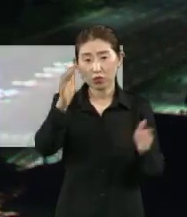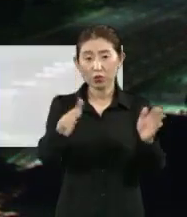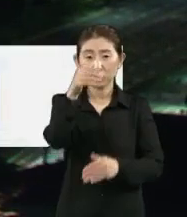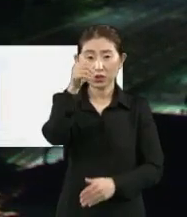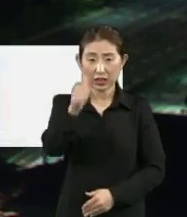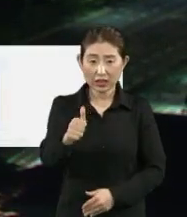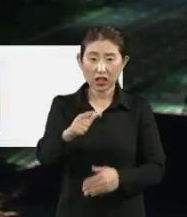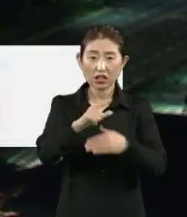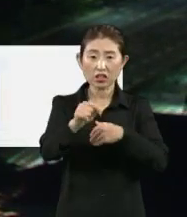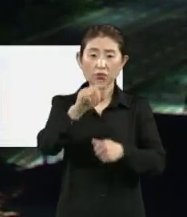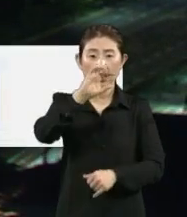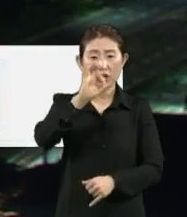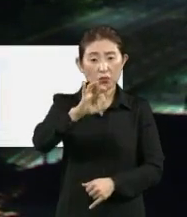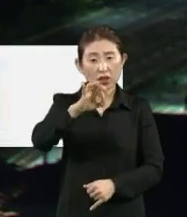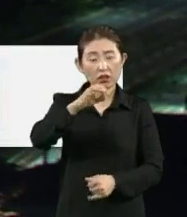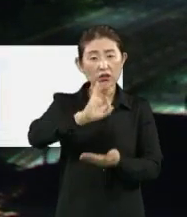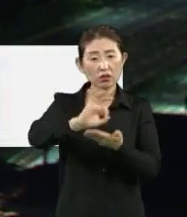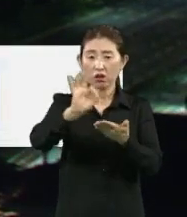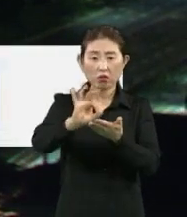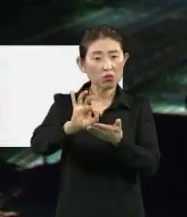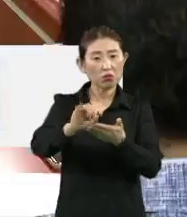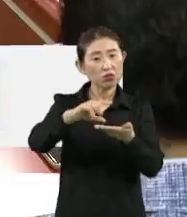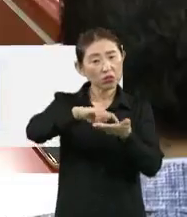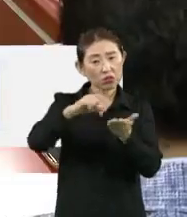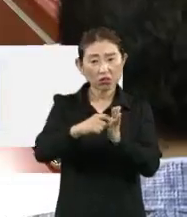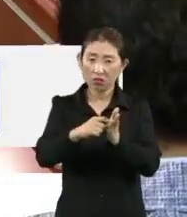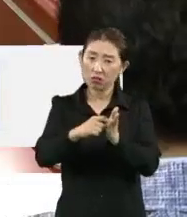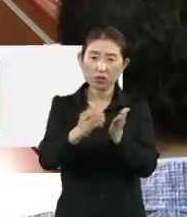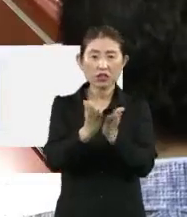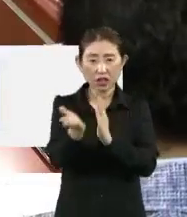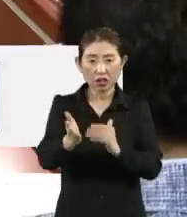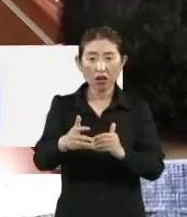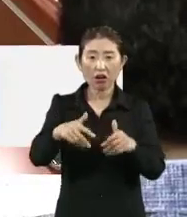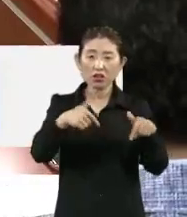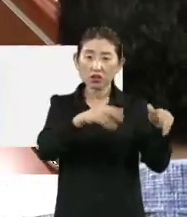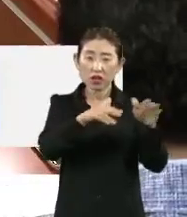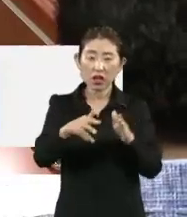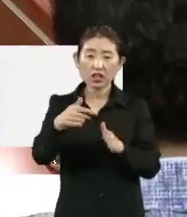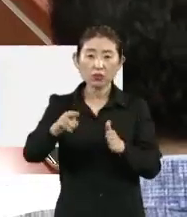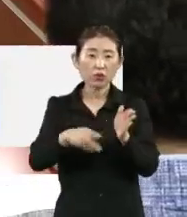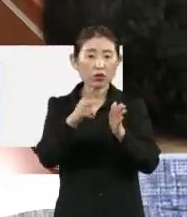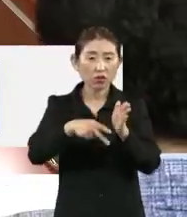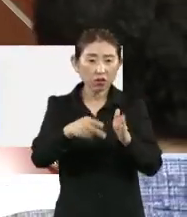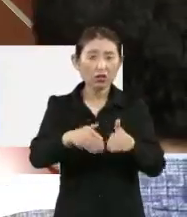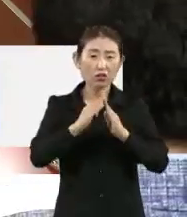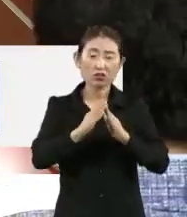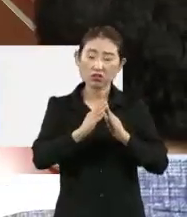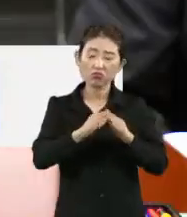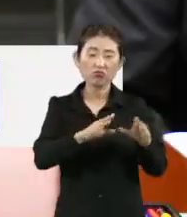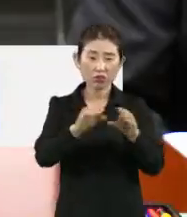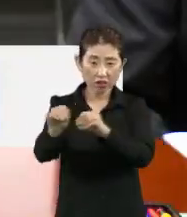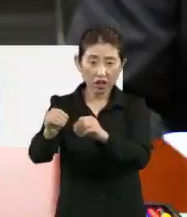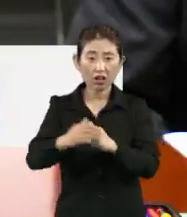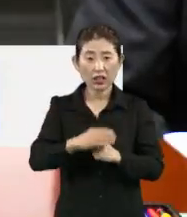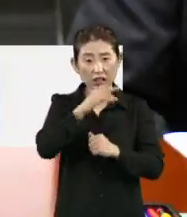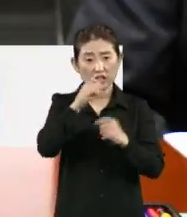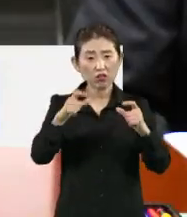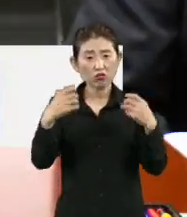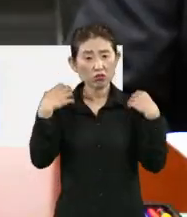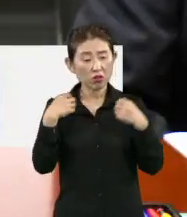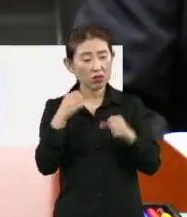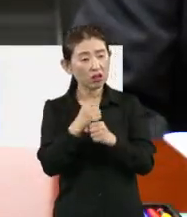김태흠 충남지사가 지방비 투입의 적정성을 이유로 서해선 삽교역사 설치 중단을 지시하면서 예산군이